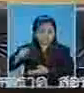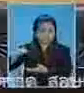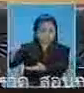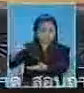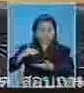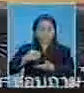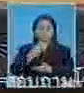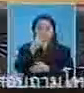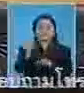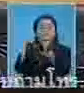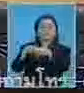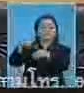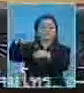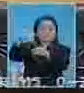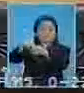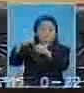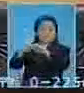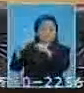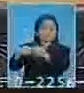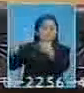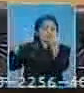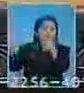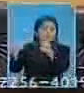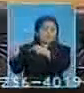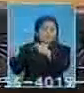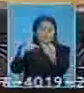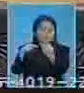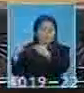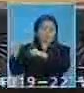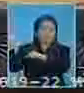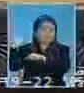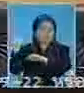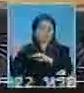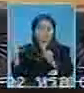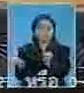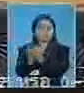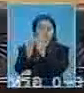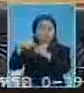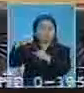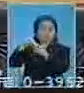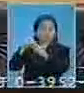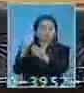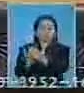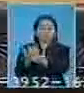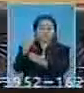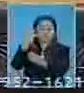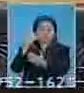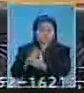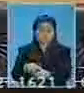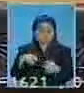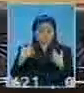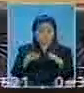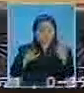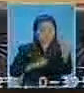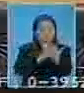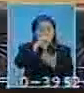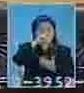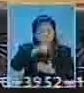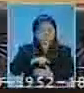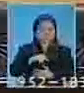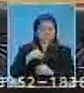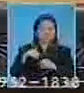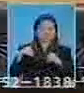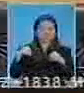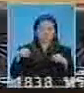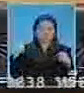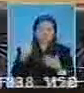มืองในภาคตะวันออกกลางนะครับก็ทำให้ราคาน้ำมันในตลาดโลกสูงขึ้นก็ทำให้ภาระของเรามากขึ้นหน้าที่ของคนไทยทุกค